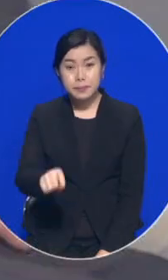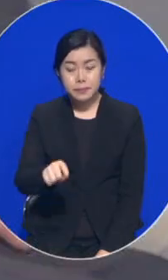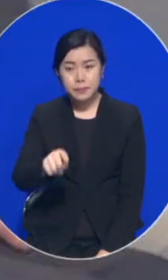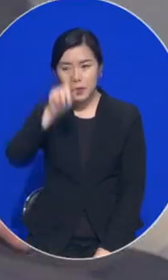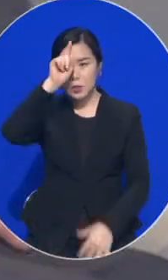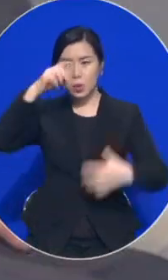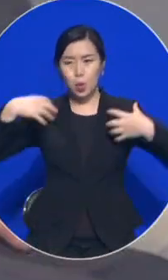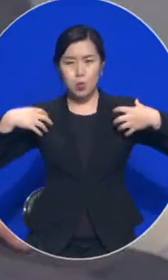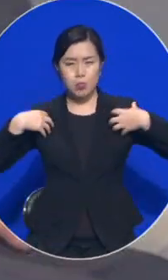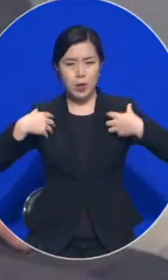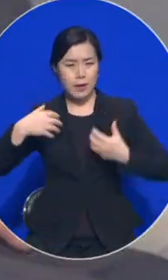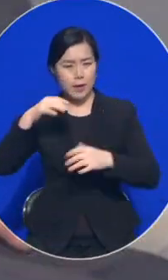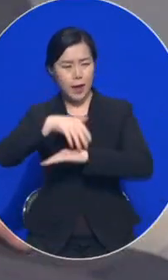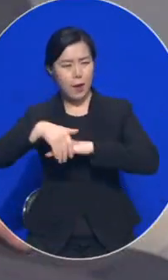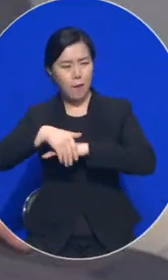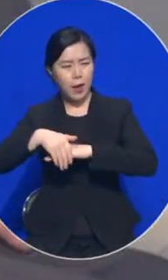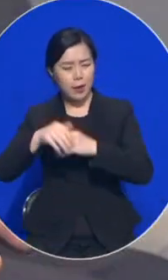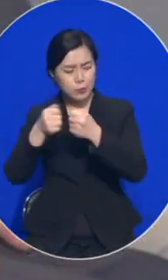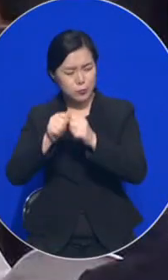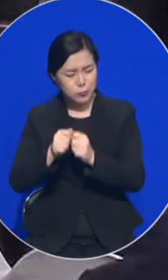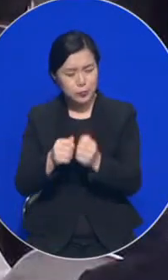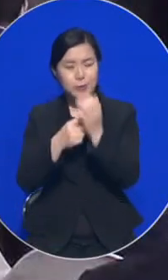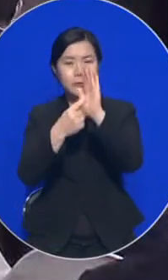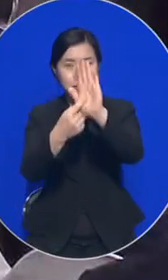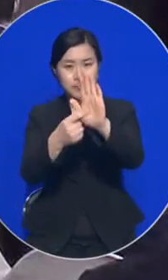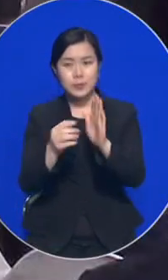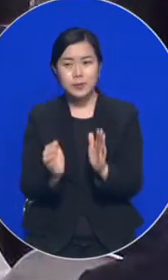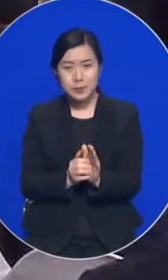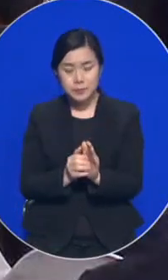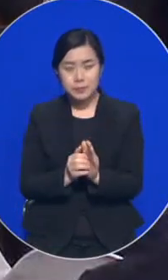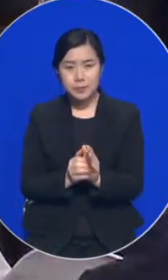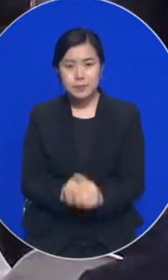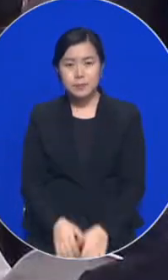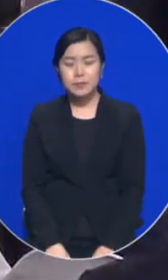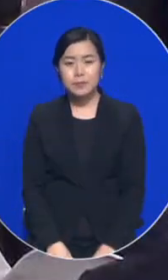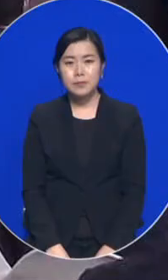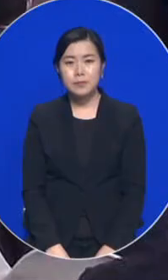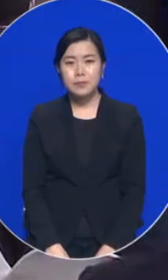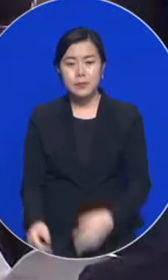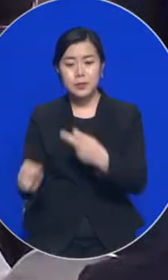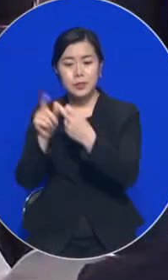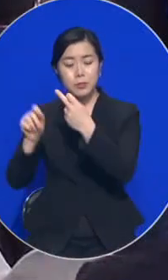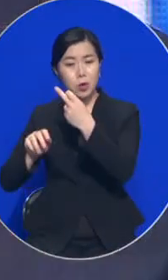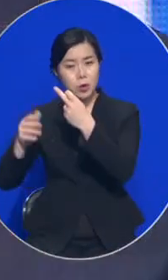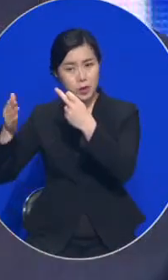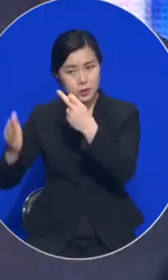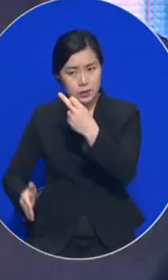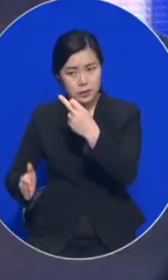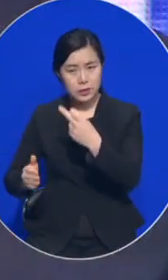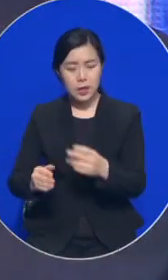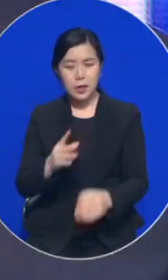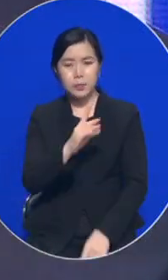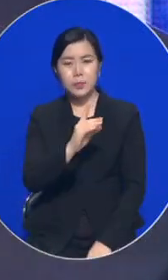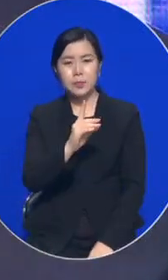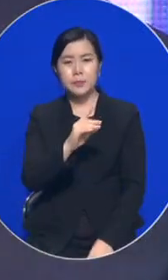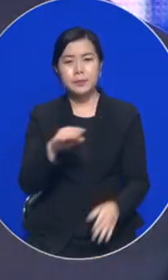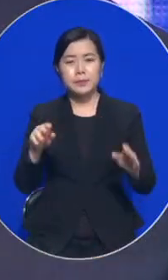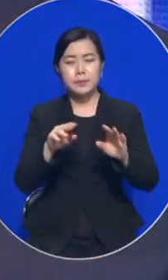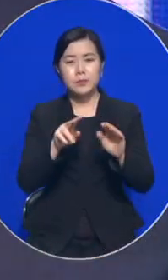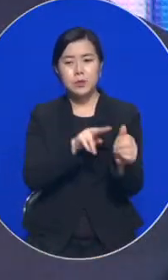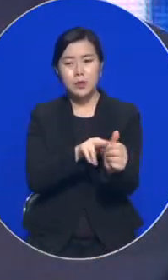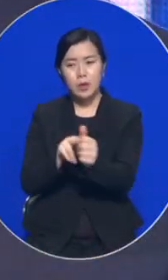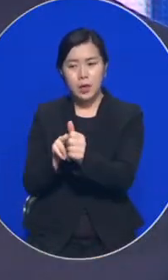정부의 전략을 조목조목 밝혔습니다. 먼저 올해 말까지 데이터 통합 플랫폼 보급을 전국